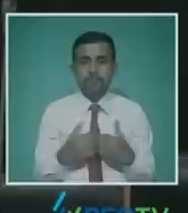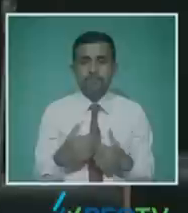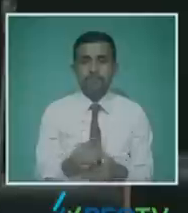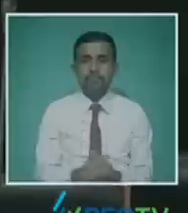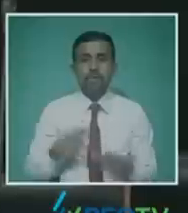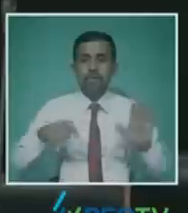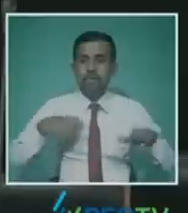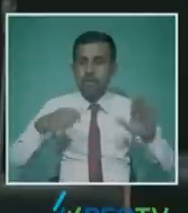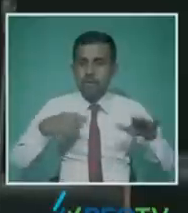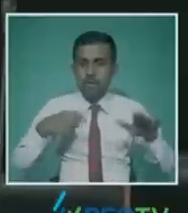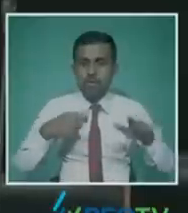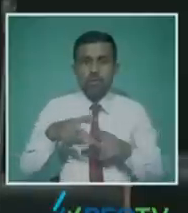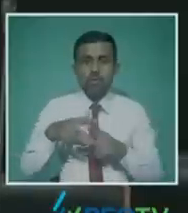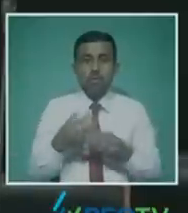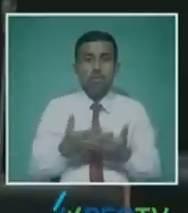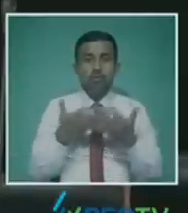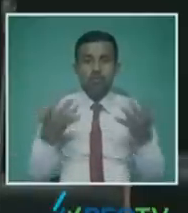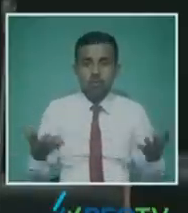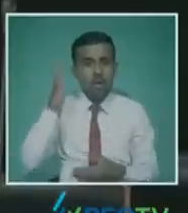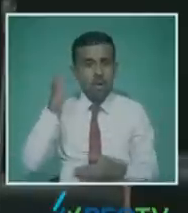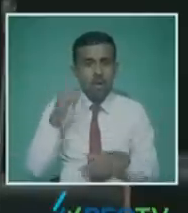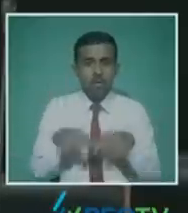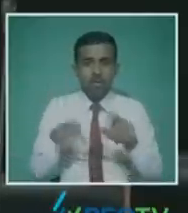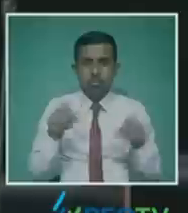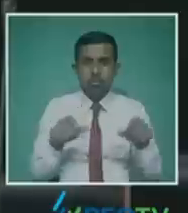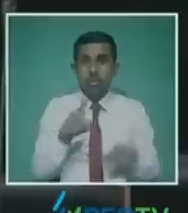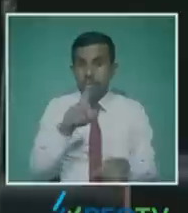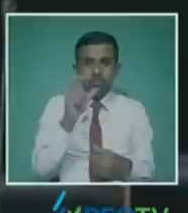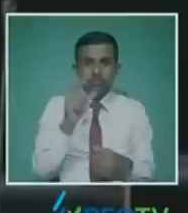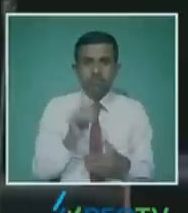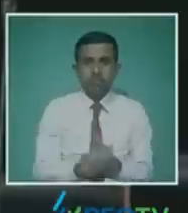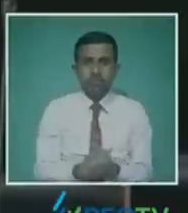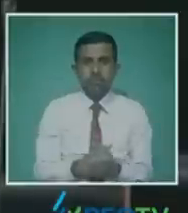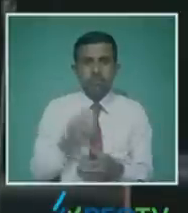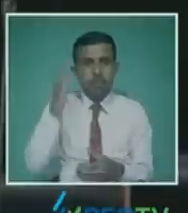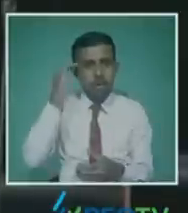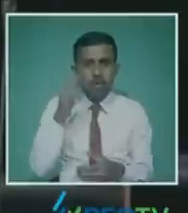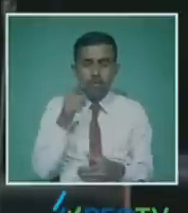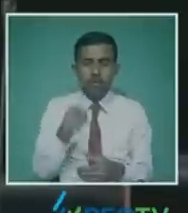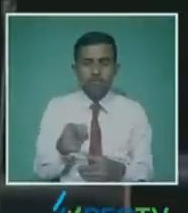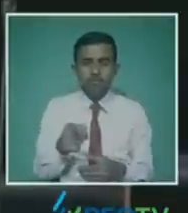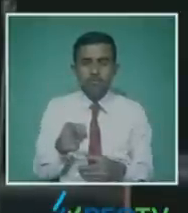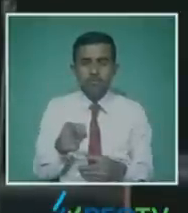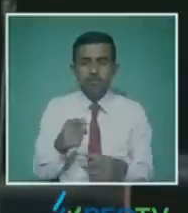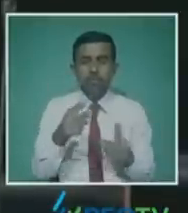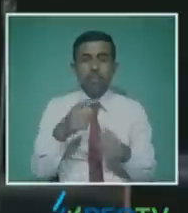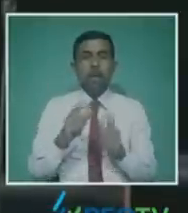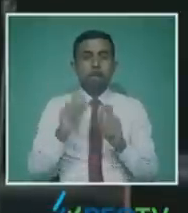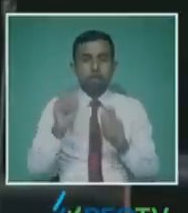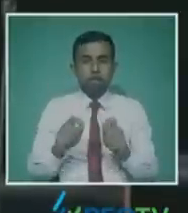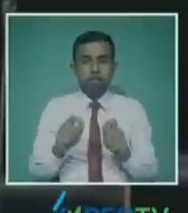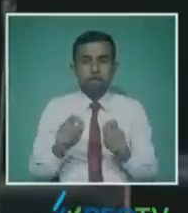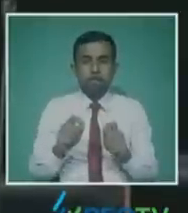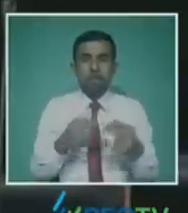ඉන්නවද ඇඟලුම් කර්මාන්තවල බහුතරයක් කාන්තාවන් එක කාන්තාවක් ඉන්නවද කාන්තාවන්ට ඇත්ත වශයෙන්ම අධ්‍යක්ෂක මණ්ඩලවල